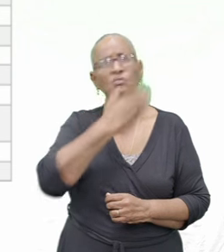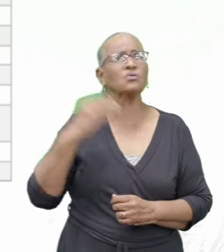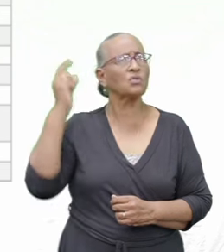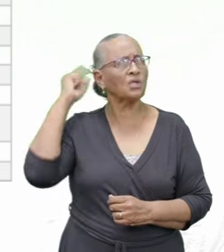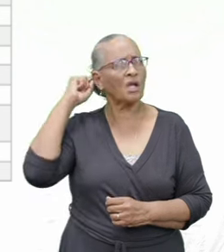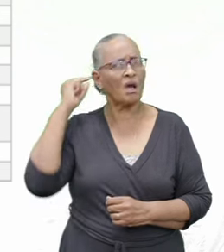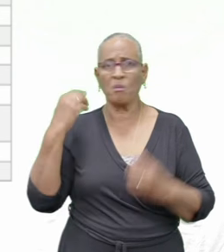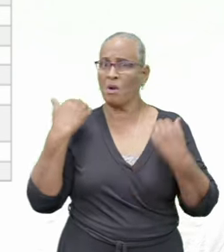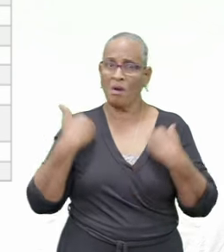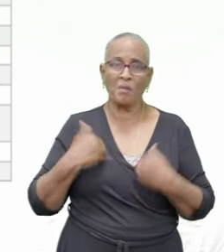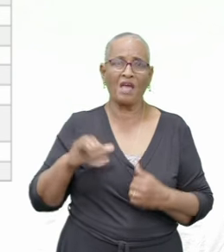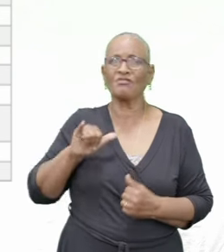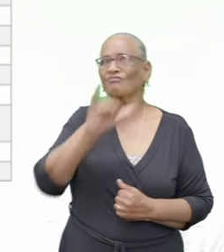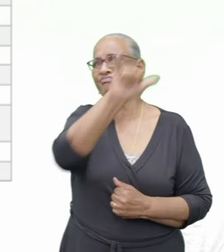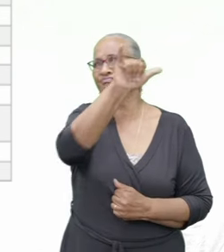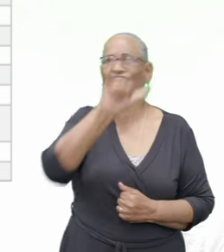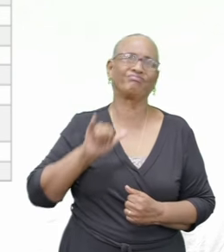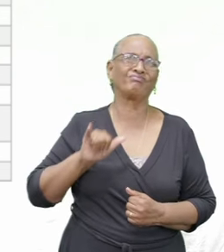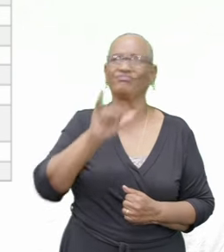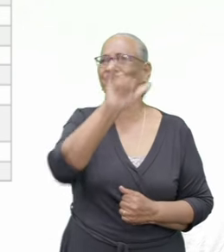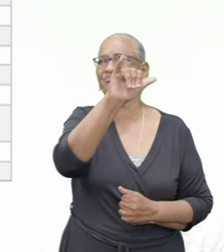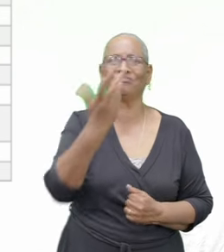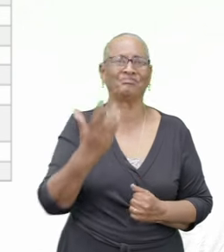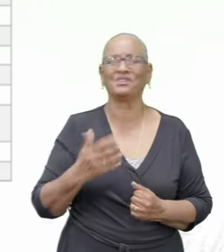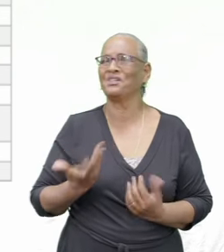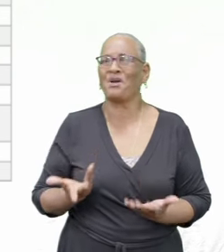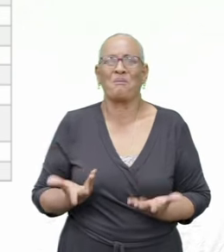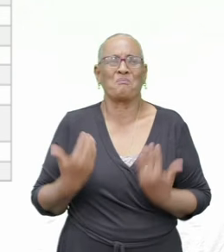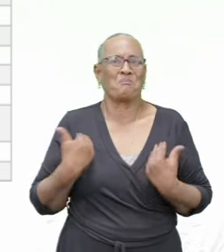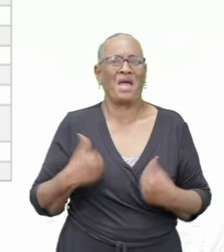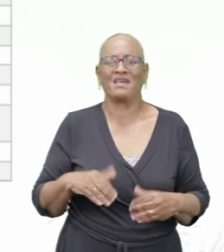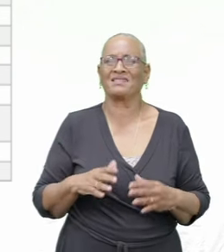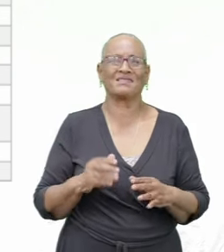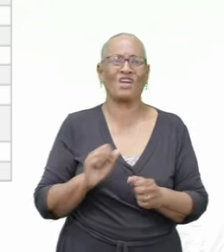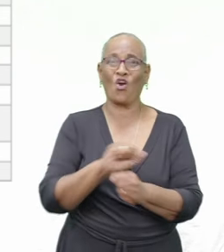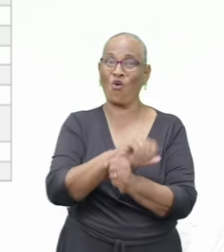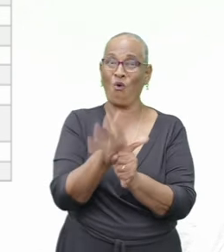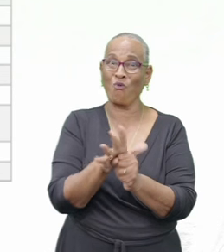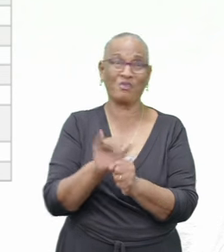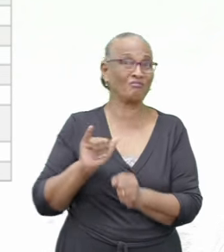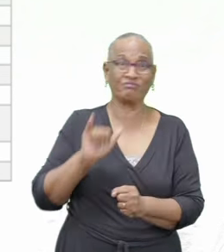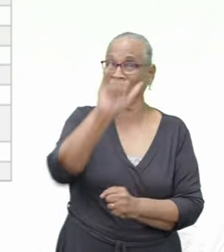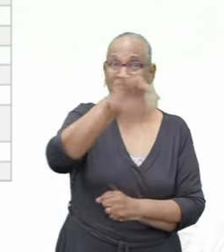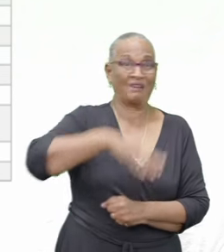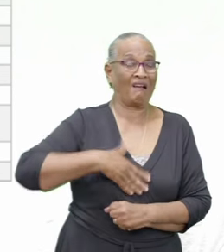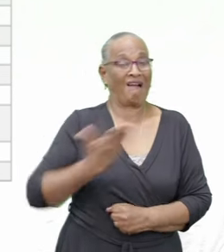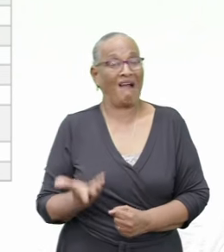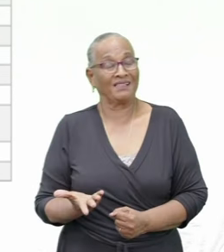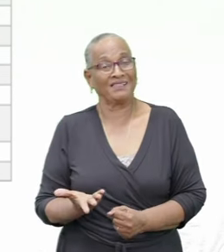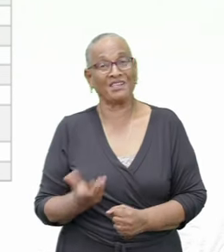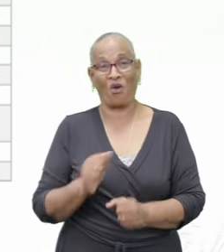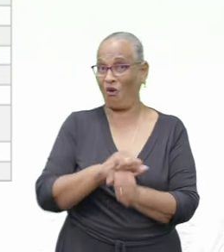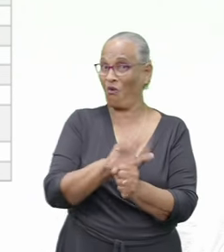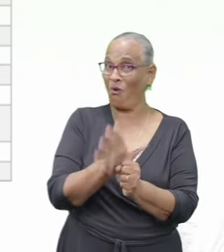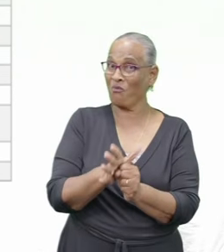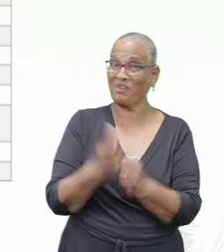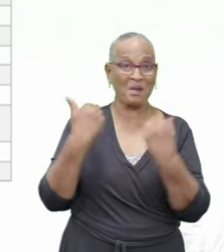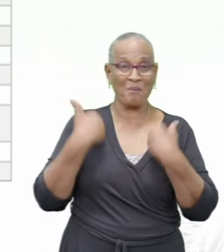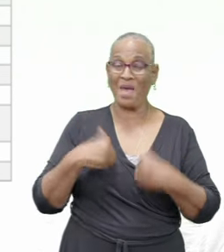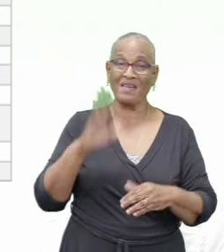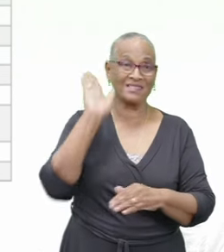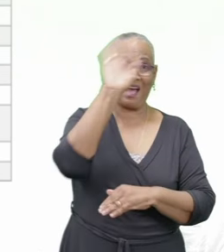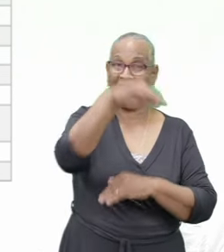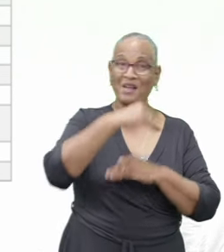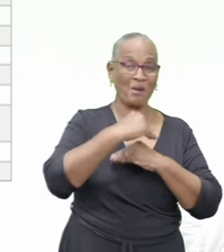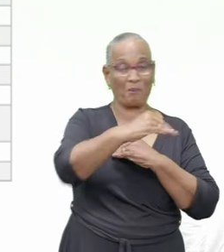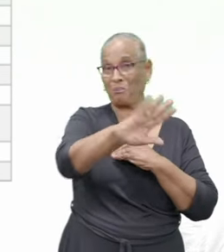konden niet reizen, dat was, u weet het, er waren reisbeperkingen. 2. Er waren grote uitdagingen met COVID, dus eigenlijk kon